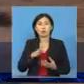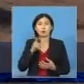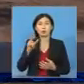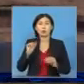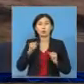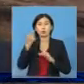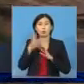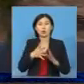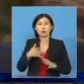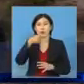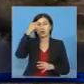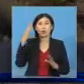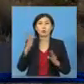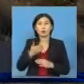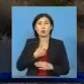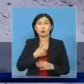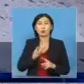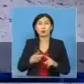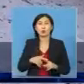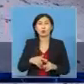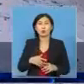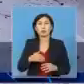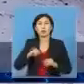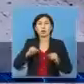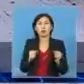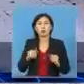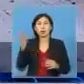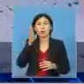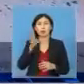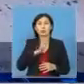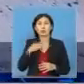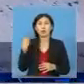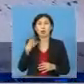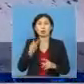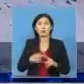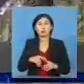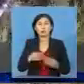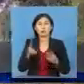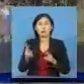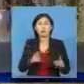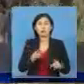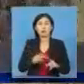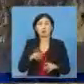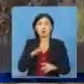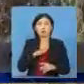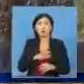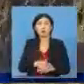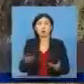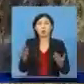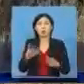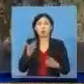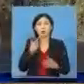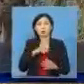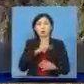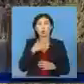можно понять. Жаркая погода и хочется освежиться в прохладной воде. Однако актюбинцы не соблюдают элементарные правила благоустройства. Оставляют после